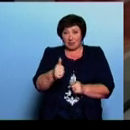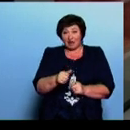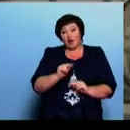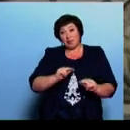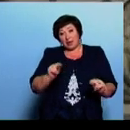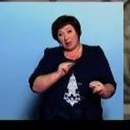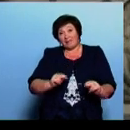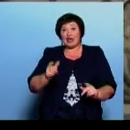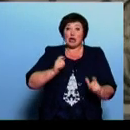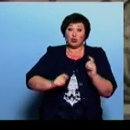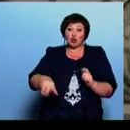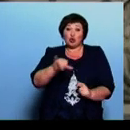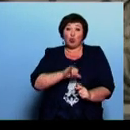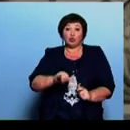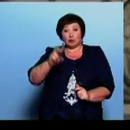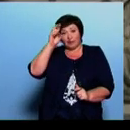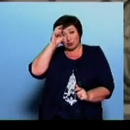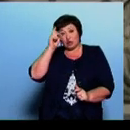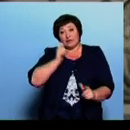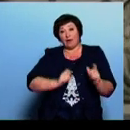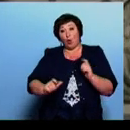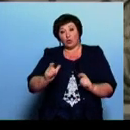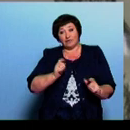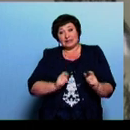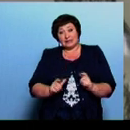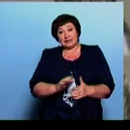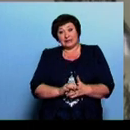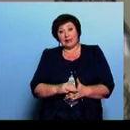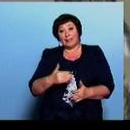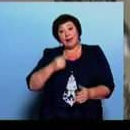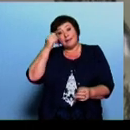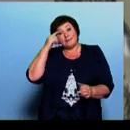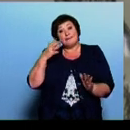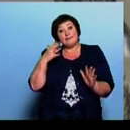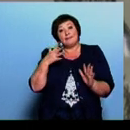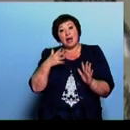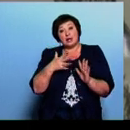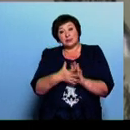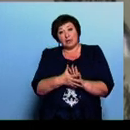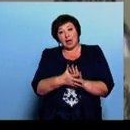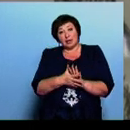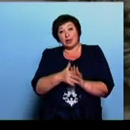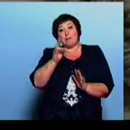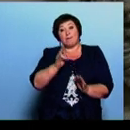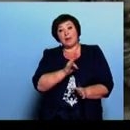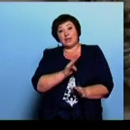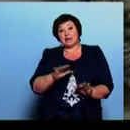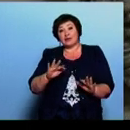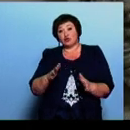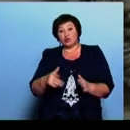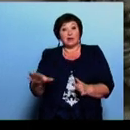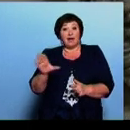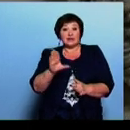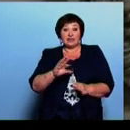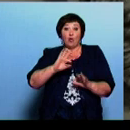и студенты Удмуртского госуниверситета. Кроме познания через сюжетную линию всего мирового